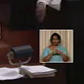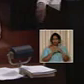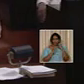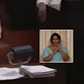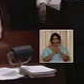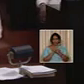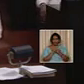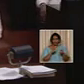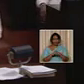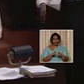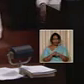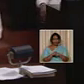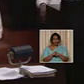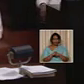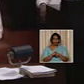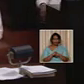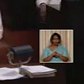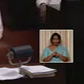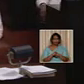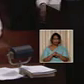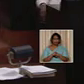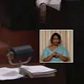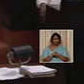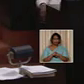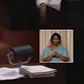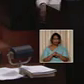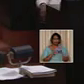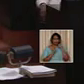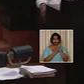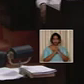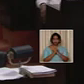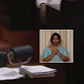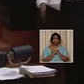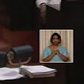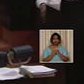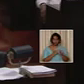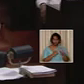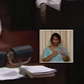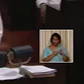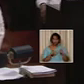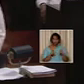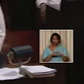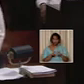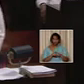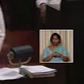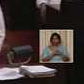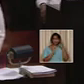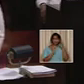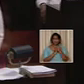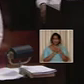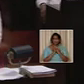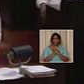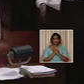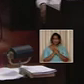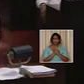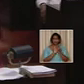රටාව පිළිබඳ දවන් ගරු කථානායකතුමාගේ අවධානයට යොමු කරන්නට කැමැති මේ පහුගිය දවසක වාර්තා වුණා